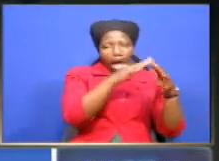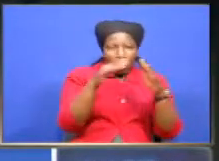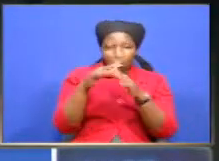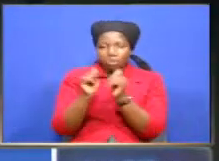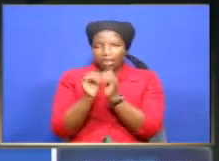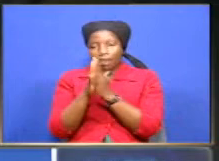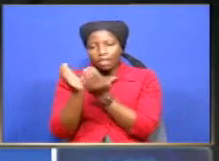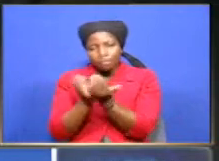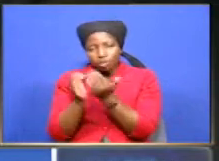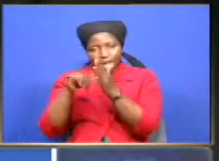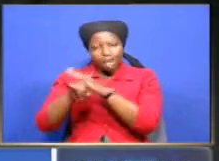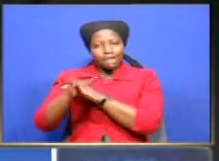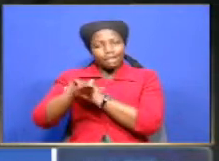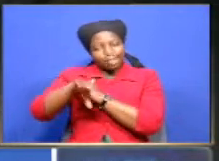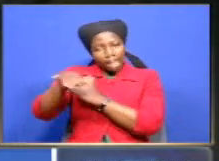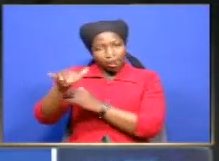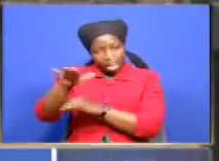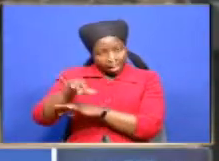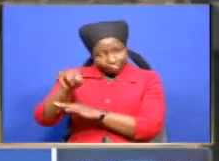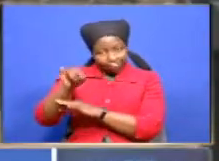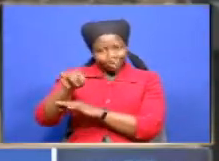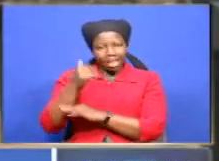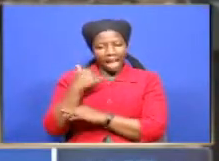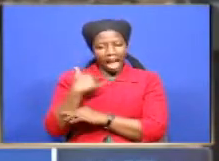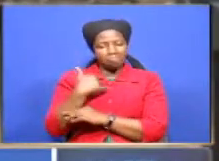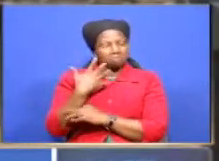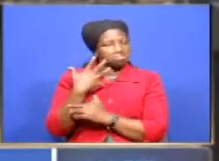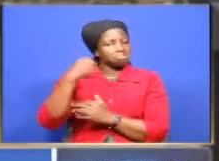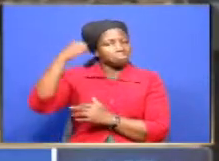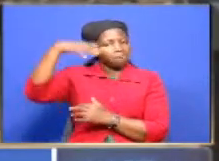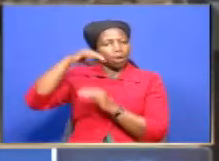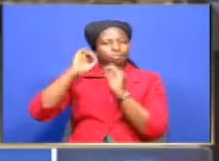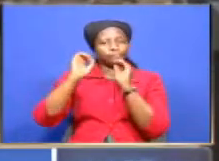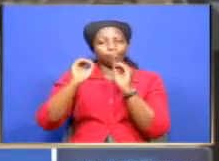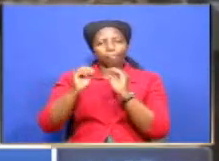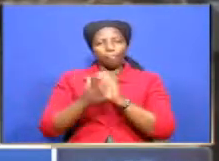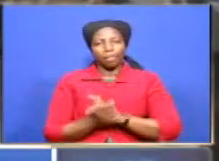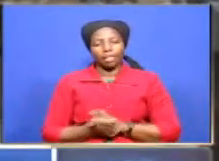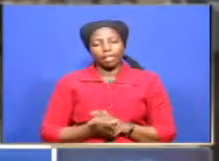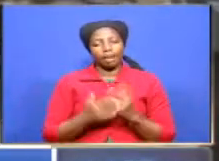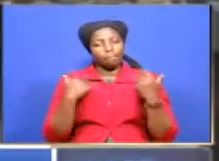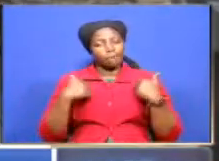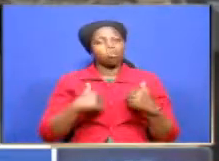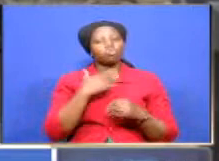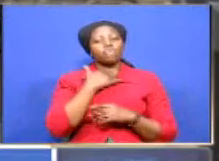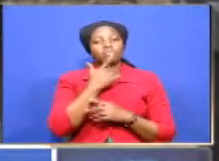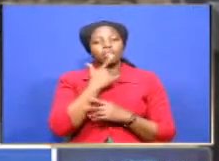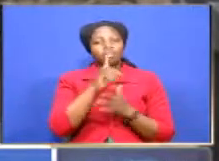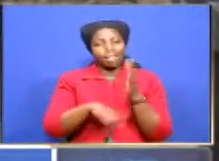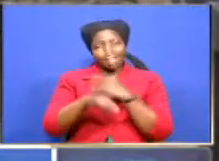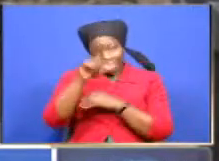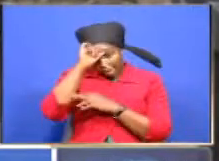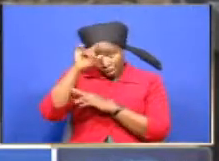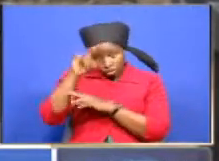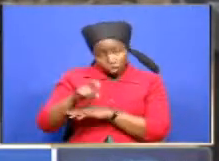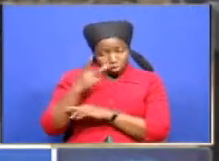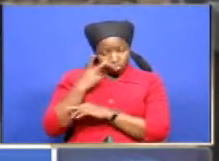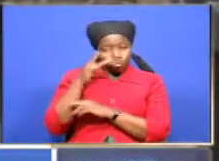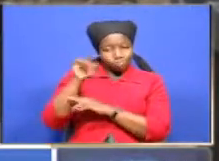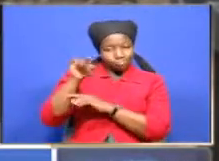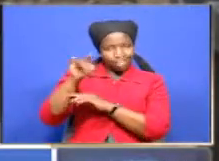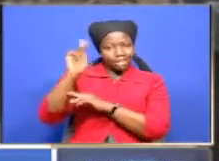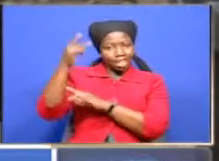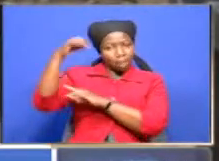within Ngita Kito area have been in the dark. So, ningependa kusema, serikali iangalie mambo ya Kenya Power sana, kwa